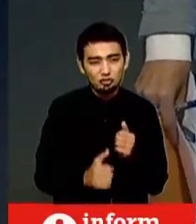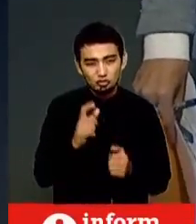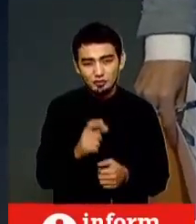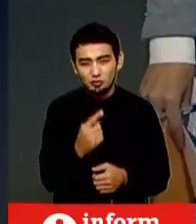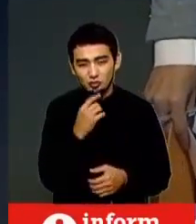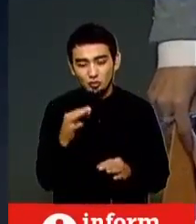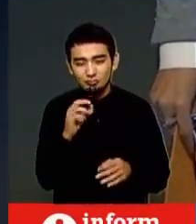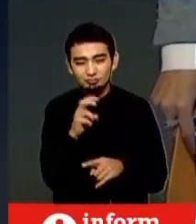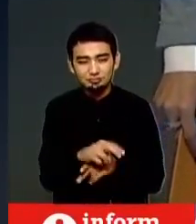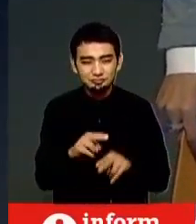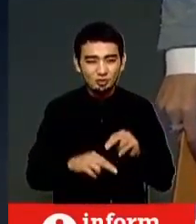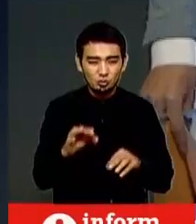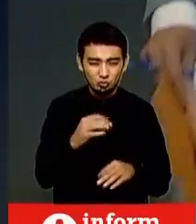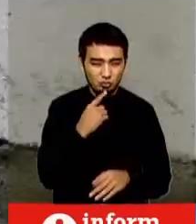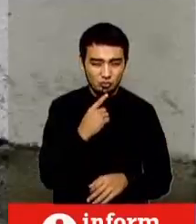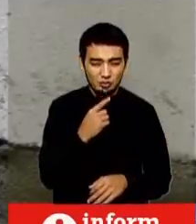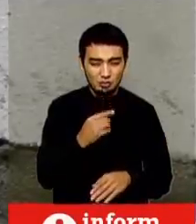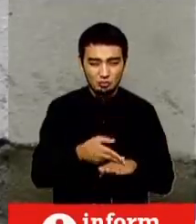труда, расскажет Эльмира Иржанова.